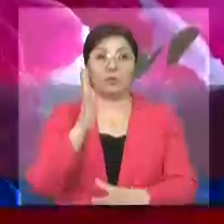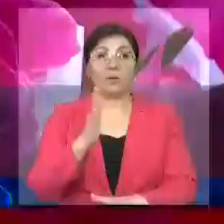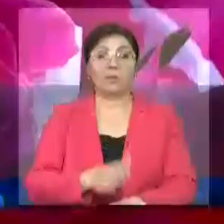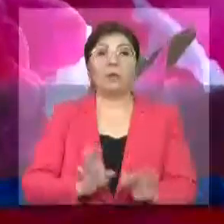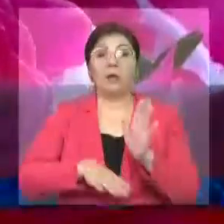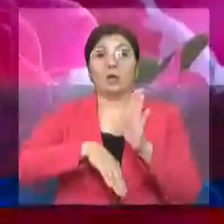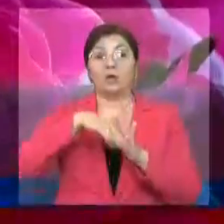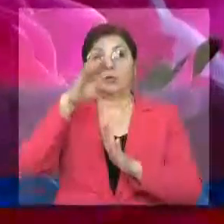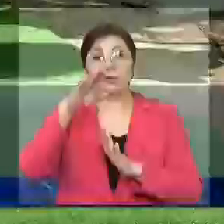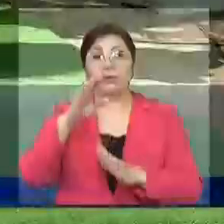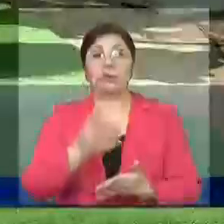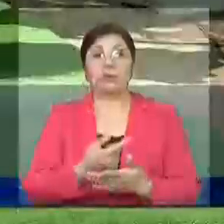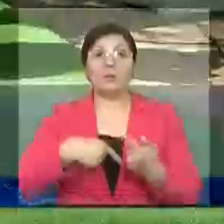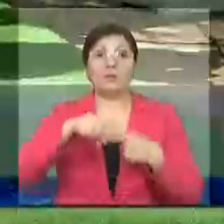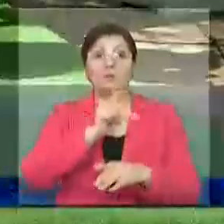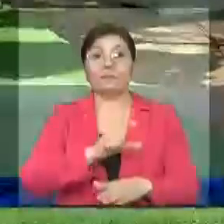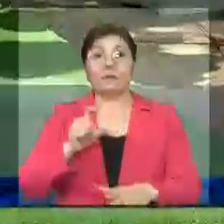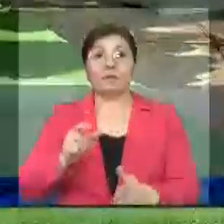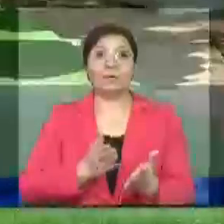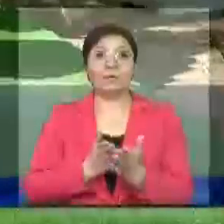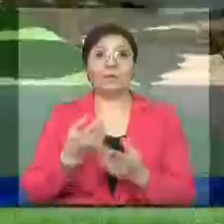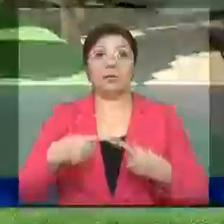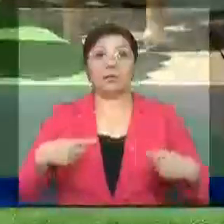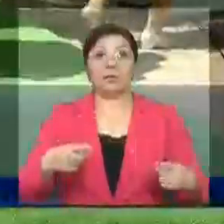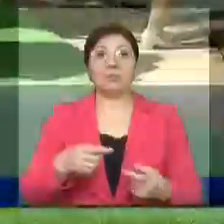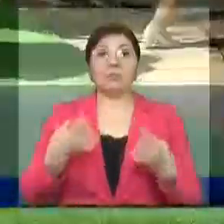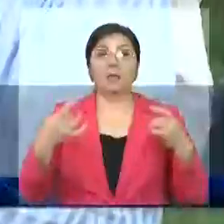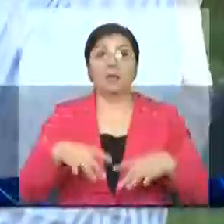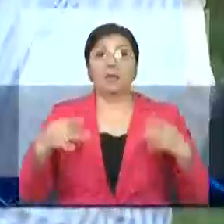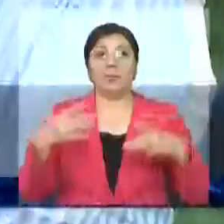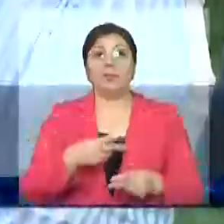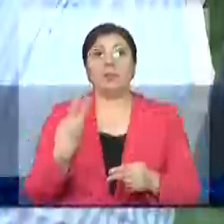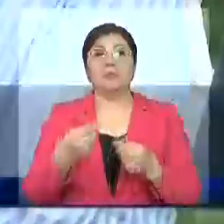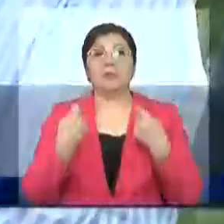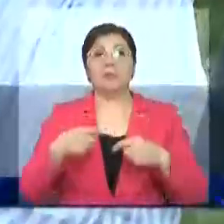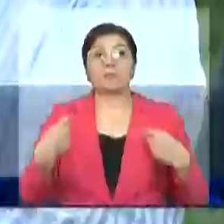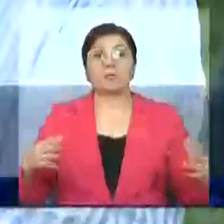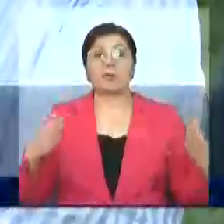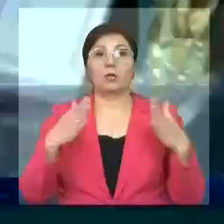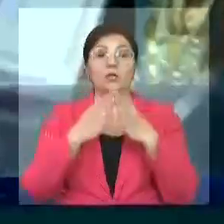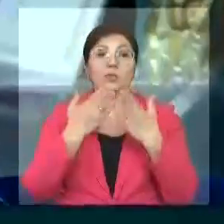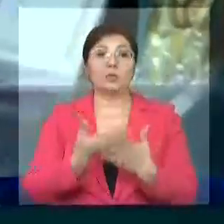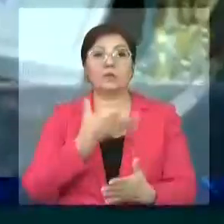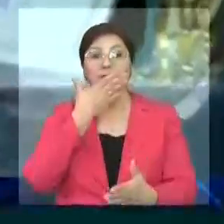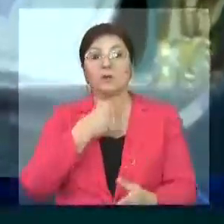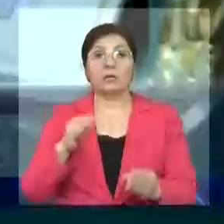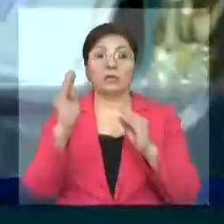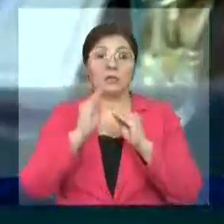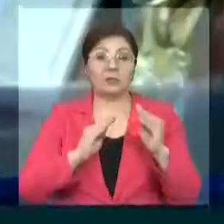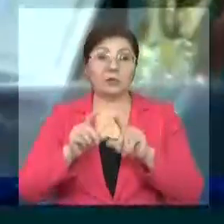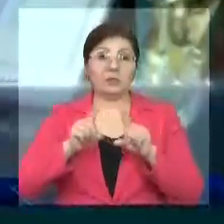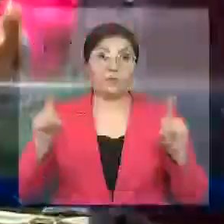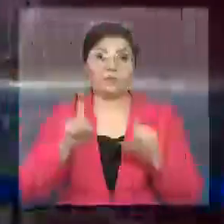Үздіктер қатарынан көрінген кәсіпорындардың бағыты әртүрлі. Бірі мейрамхана ісі, екіншісі сауда үйі, ал енді бірі әсемдік салонын